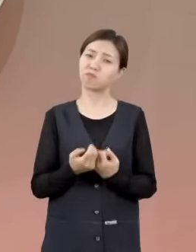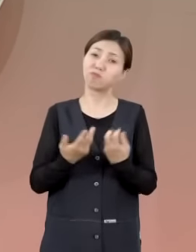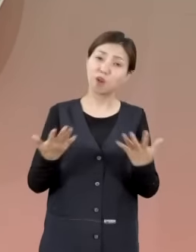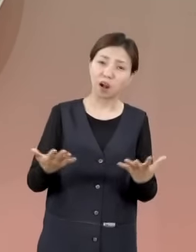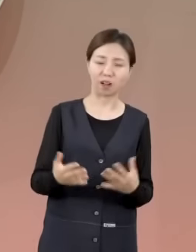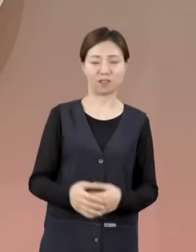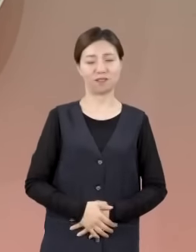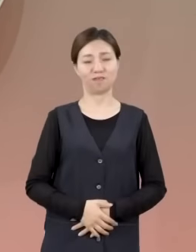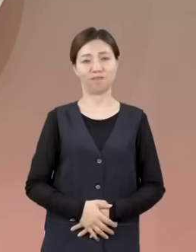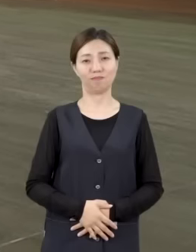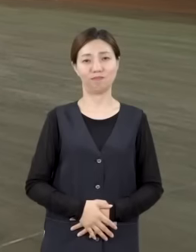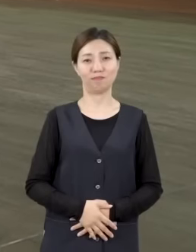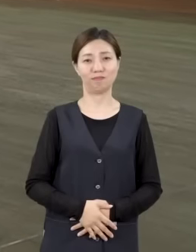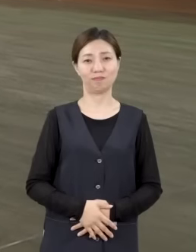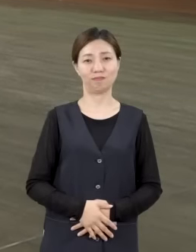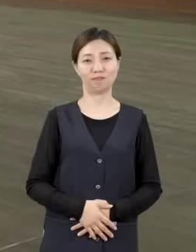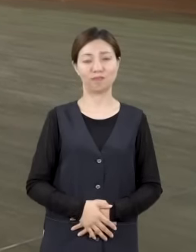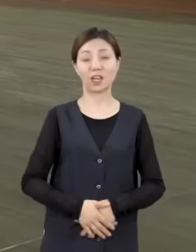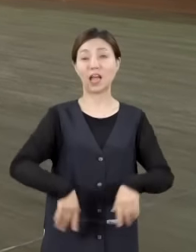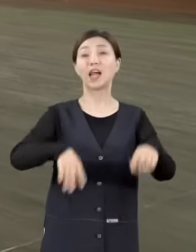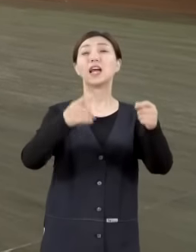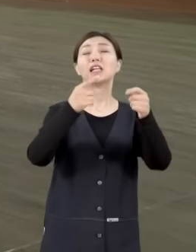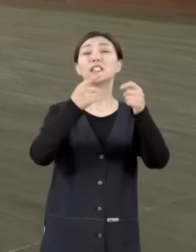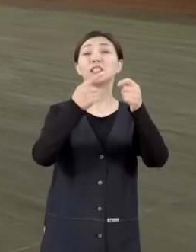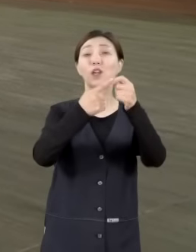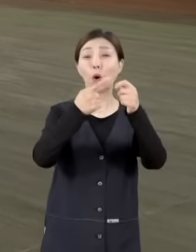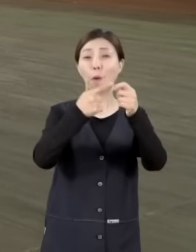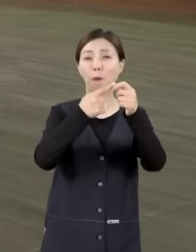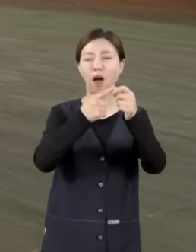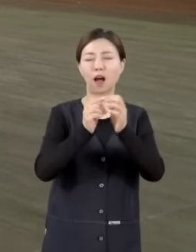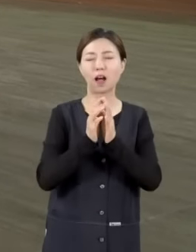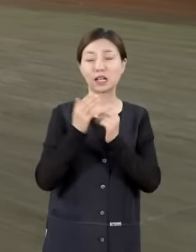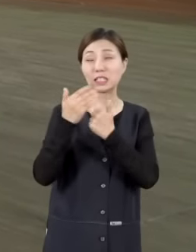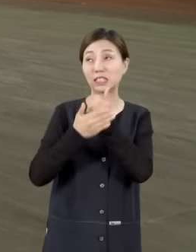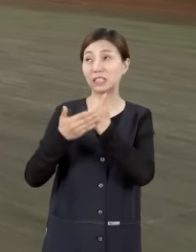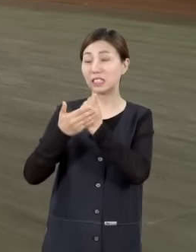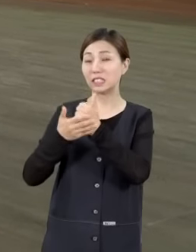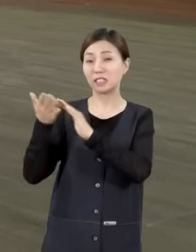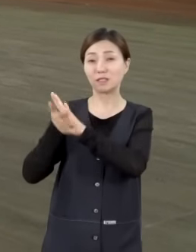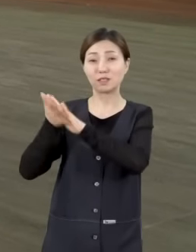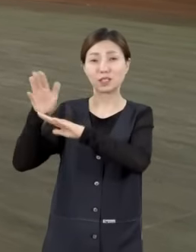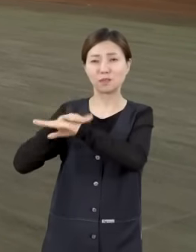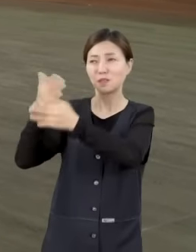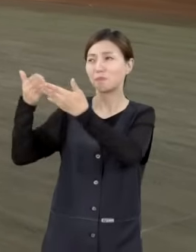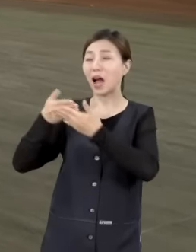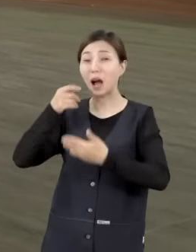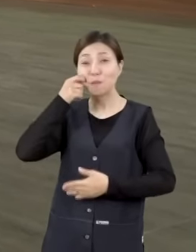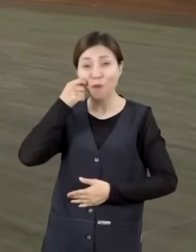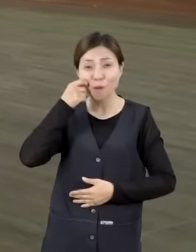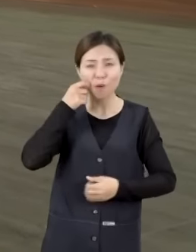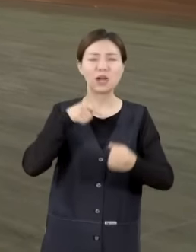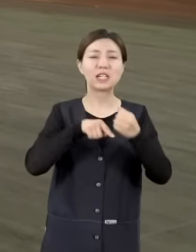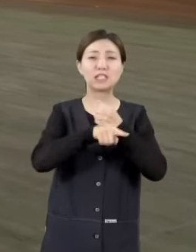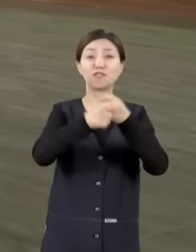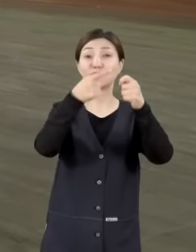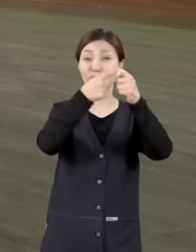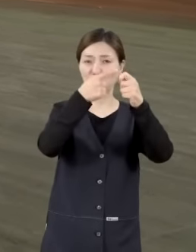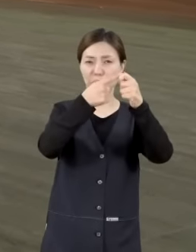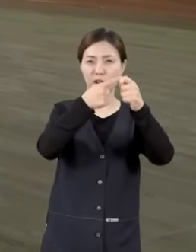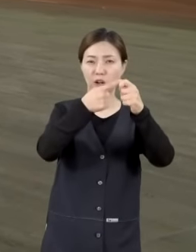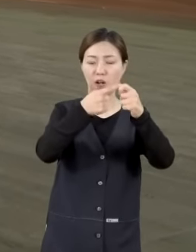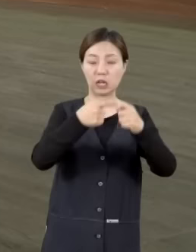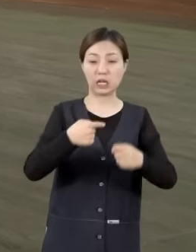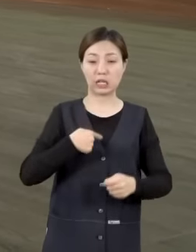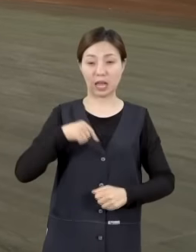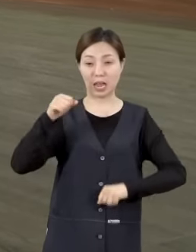분의 몫이겠죠 그래서 첫 번째 입으로는 기도를 많이